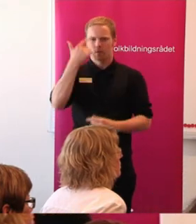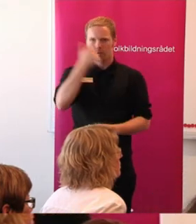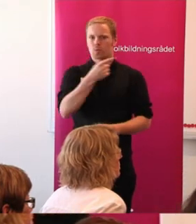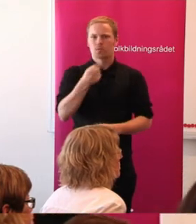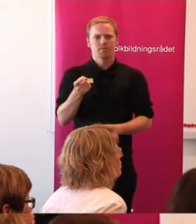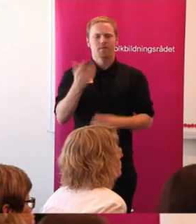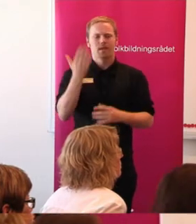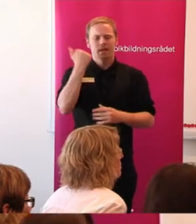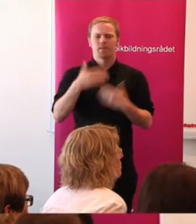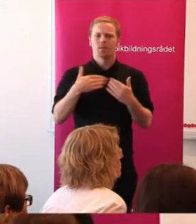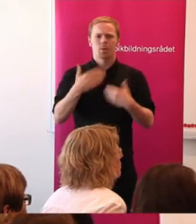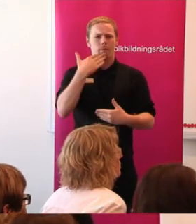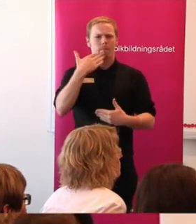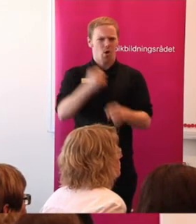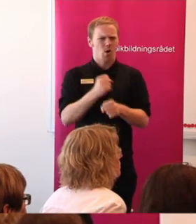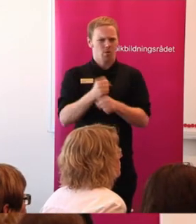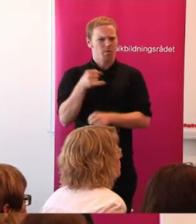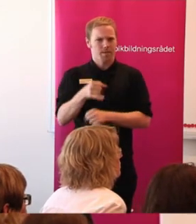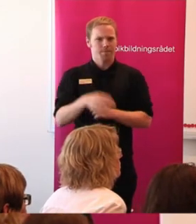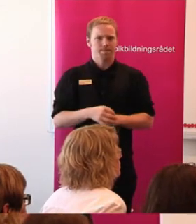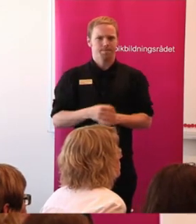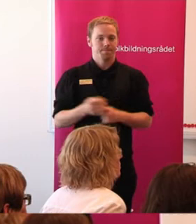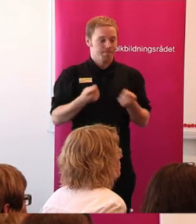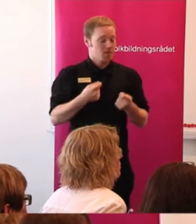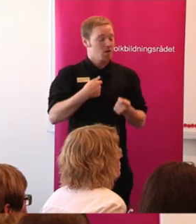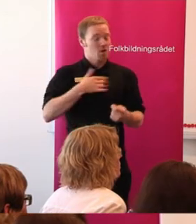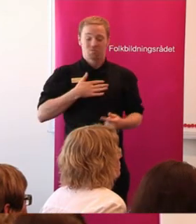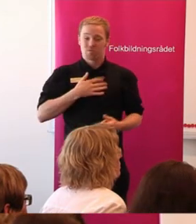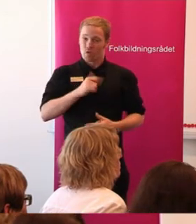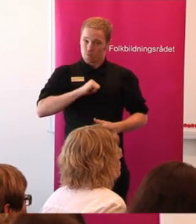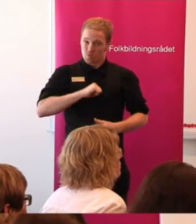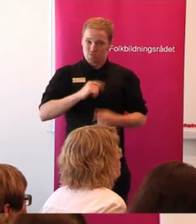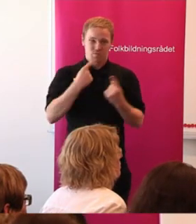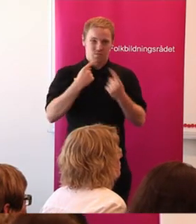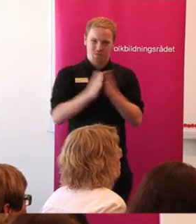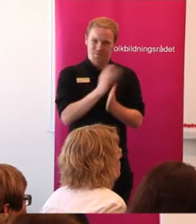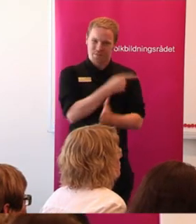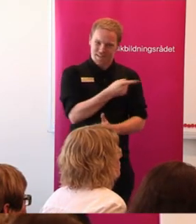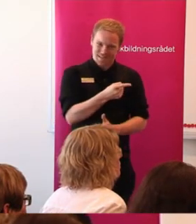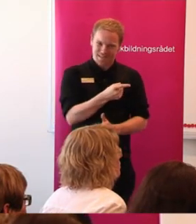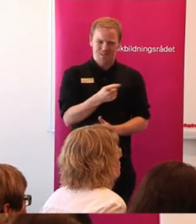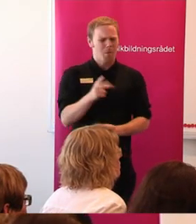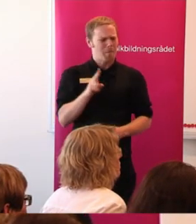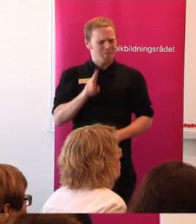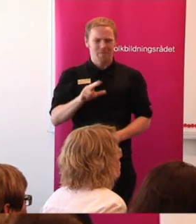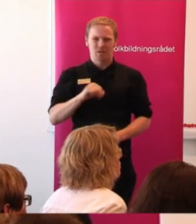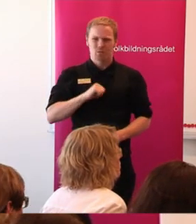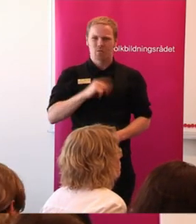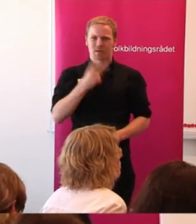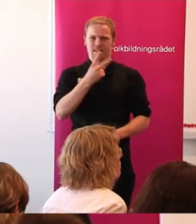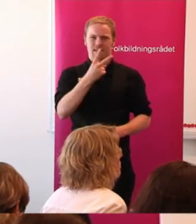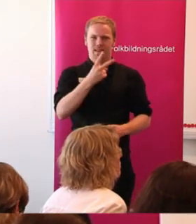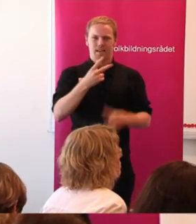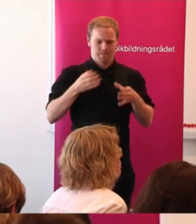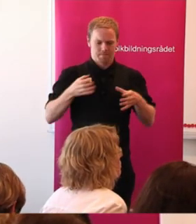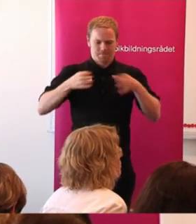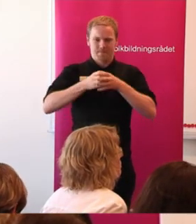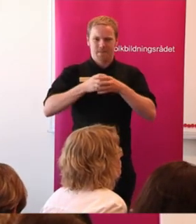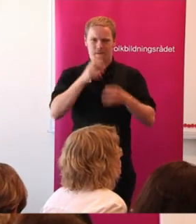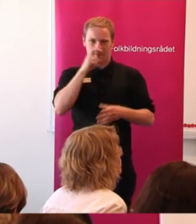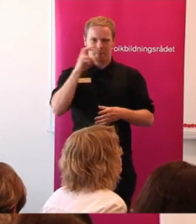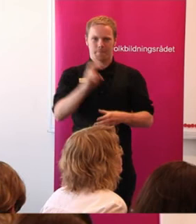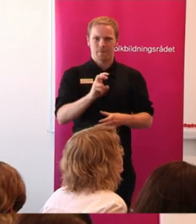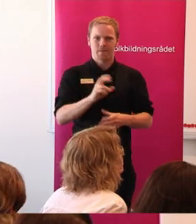också. Det har varit precis lika roligt att prata med er som gänget innan. Och det är så himla kul som sagt att se den här samsynen då kring